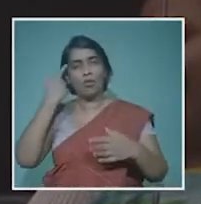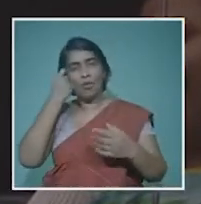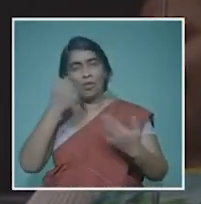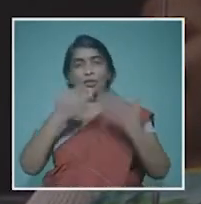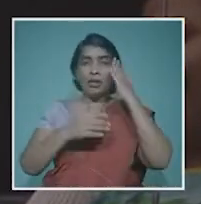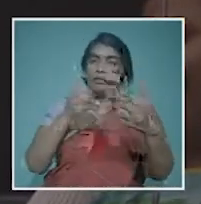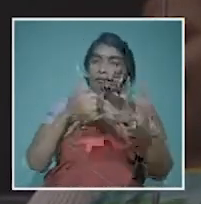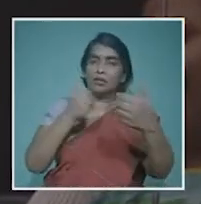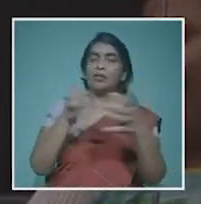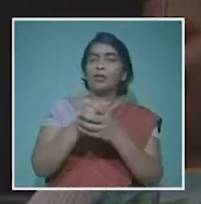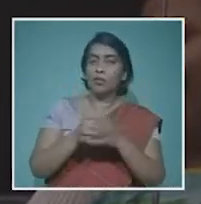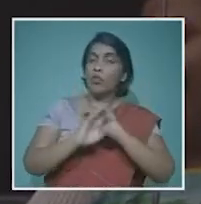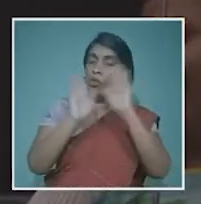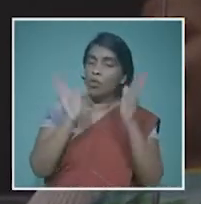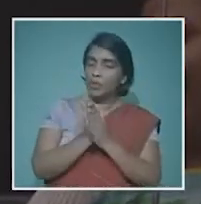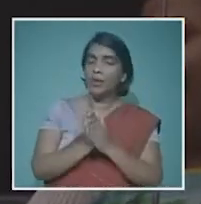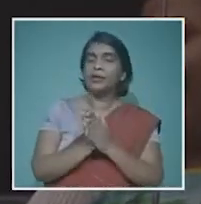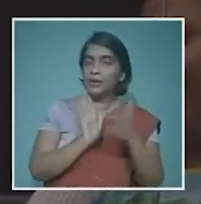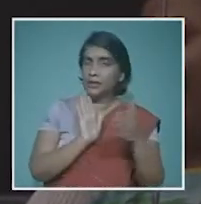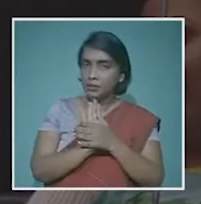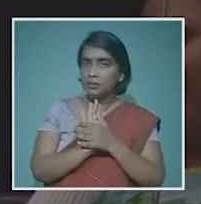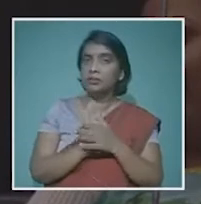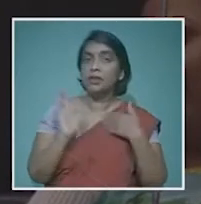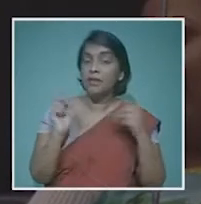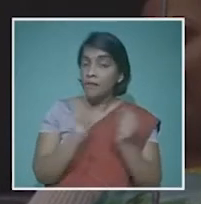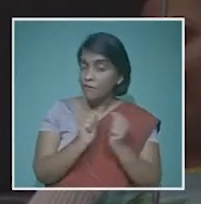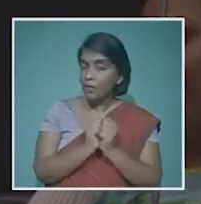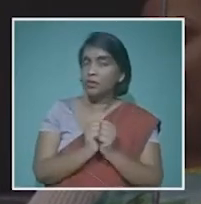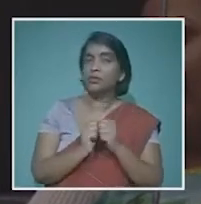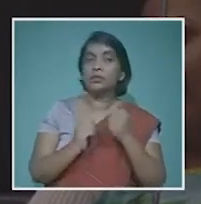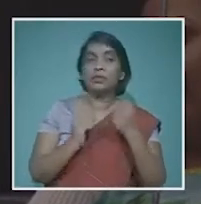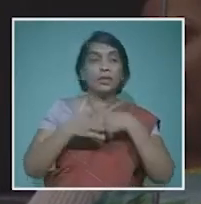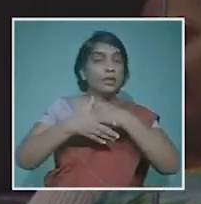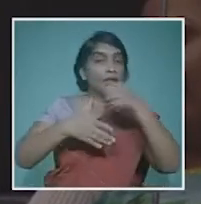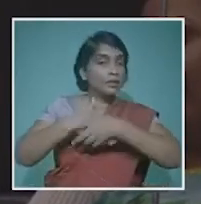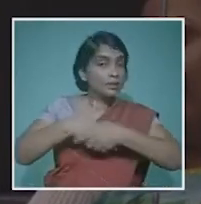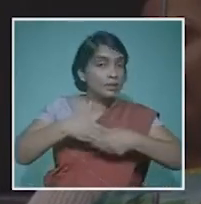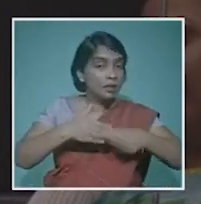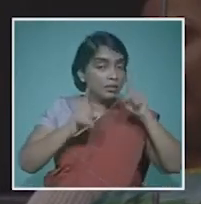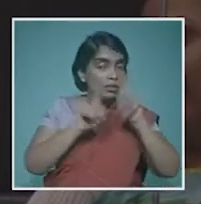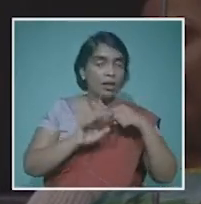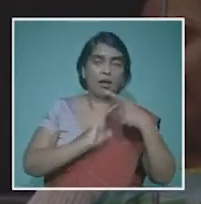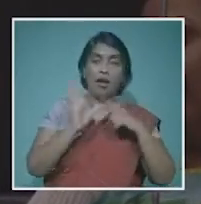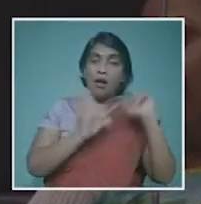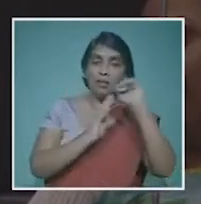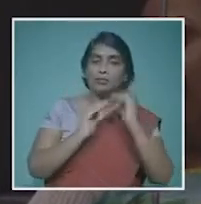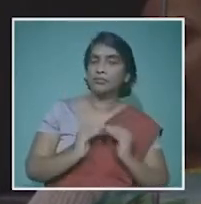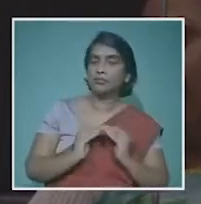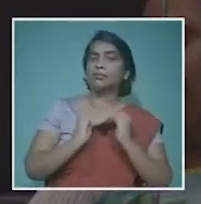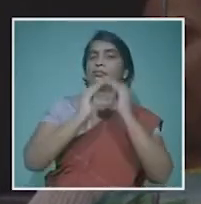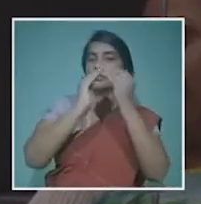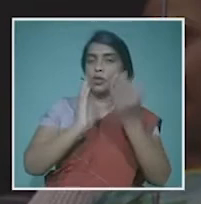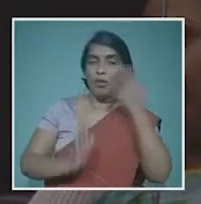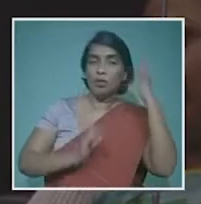අයගේ තියෙනවා ඒ ඔක්කොම එකතු වෙලා අපිට අපි වැඩ කරොත් ජාතියක් හැටියට ආසියාවේ නැගිටින්න පුළුවන් ජාතියක් හැටියට ලෝකෙ නැගිටින්න